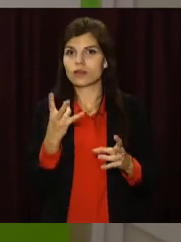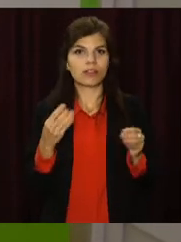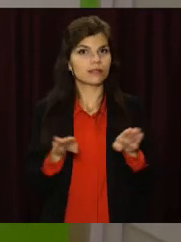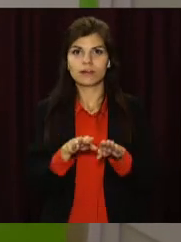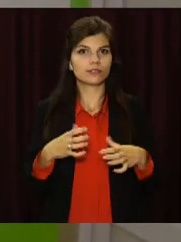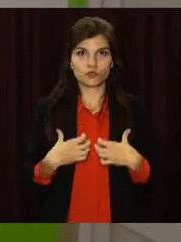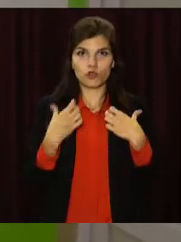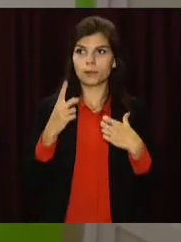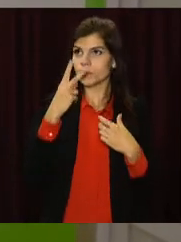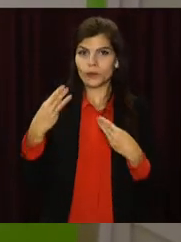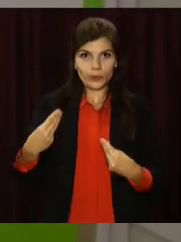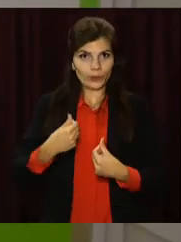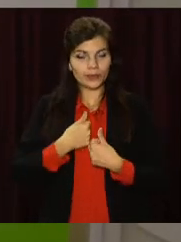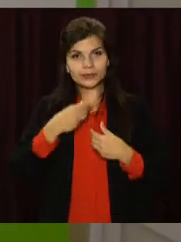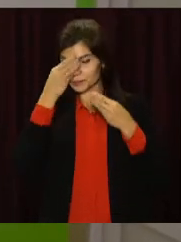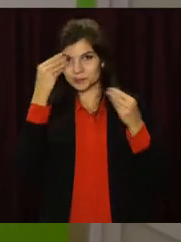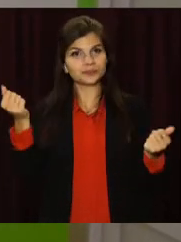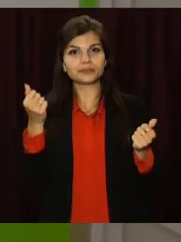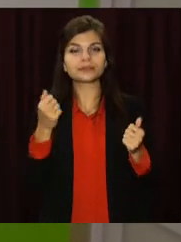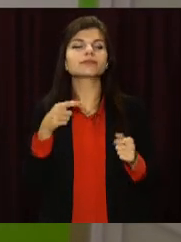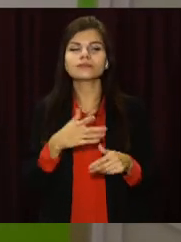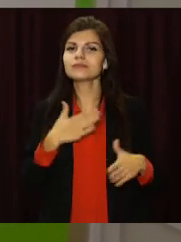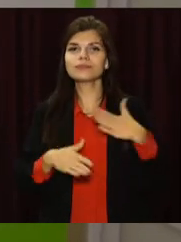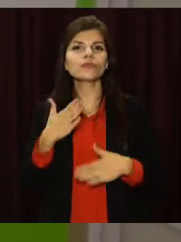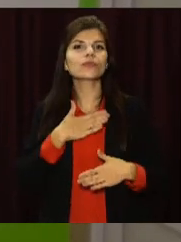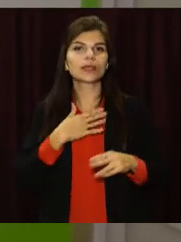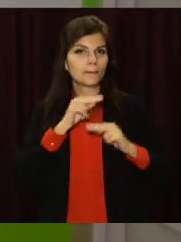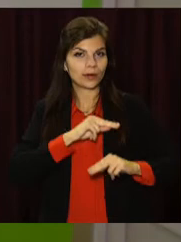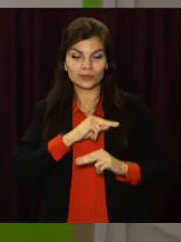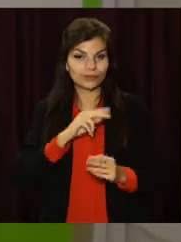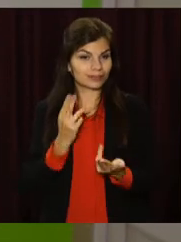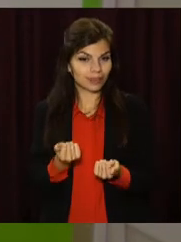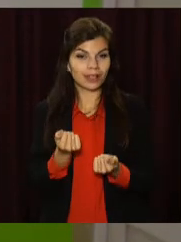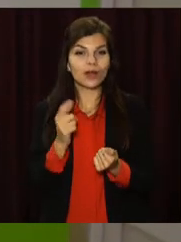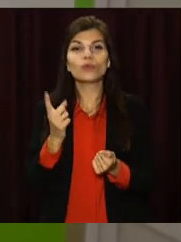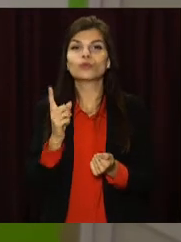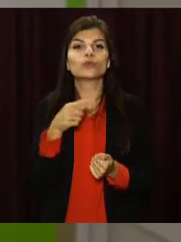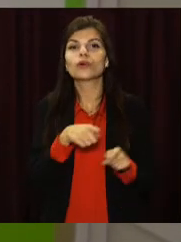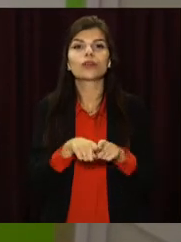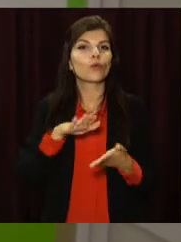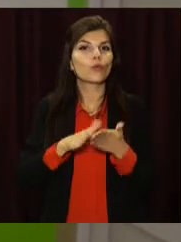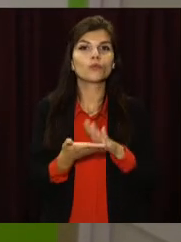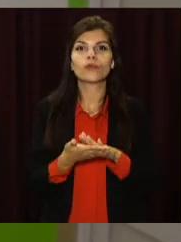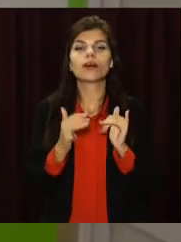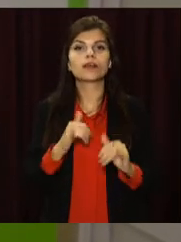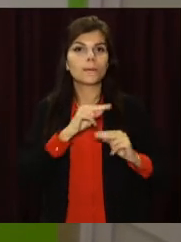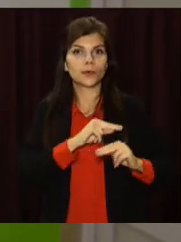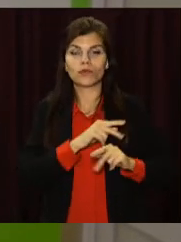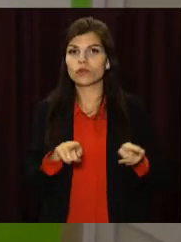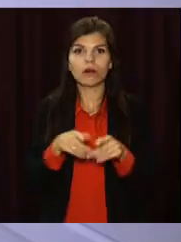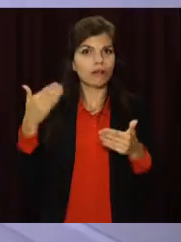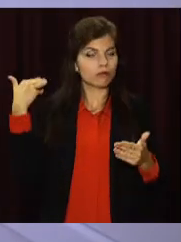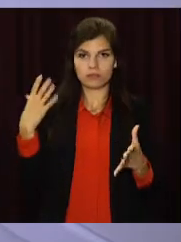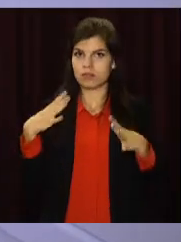таким страшенним. По-друге, у нас дуже радіють наші співробітники, бо вони таких умов для праці ще не